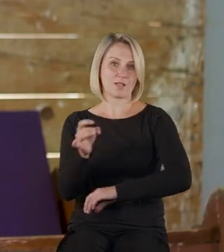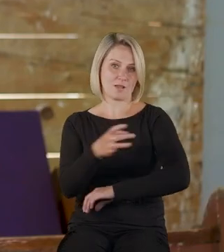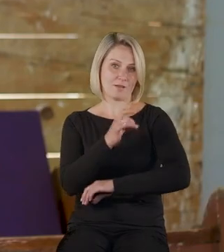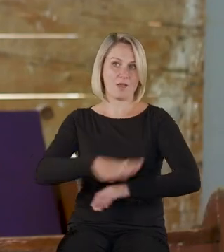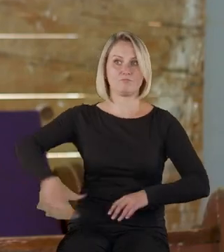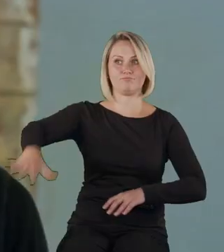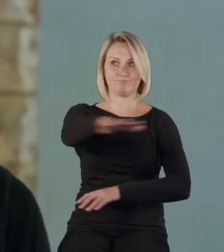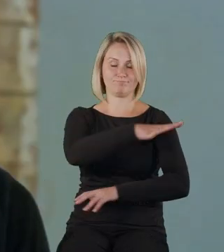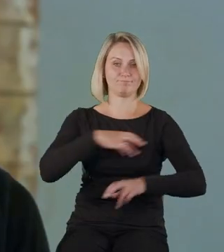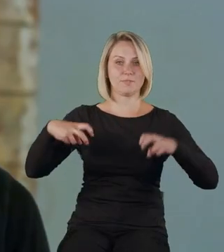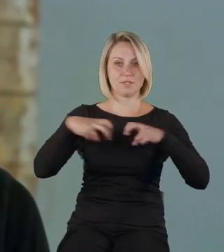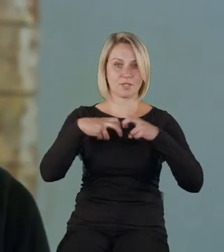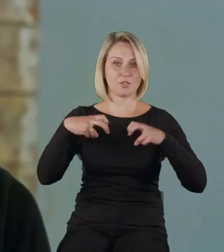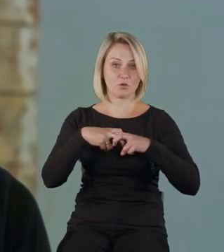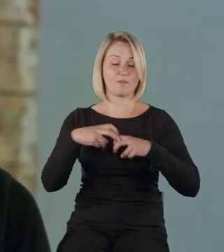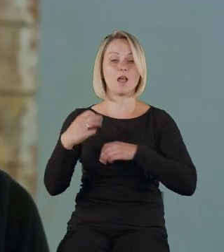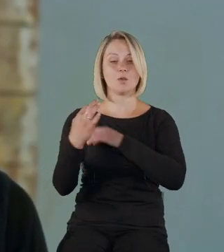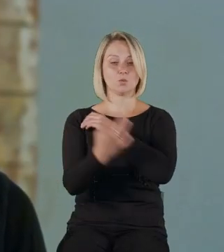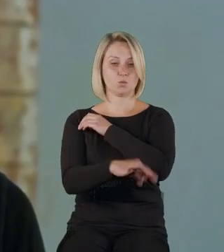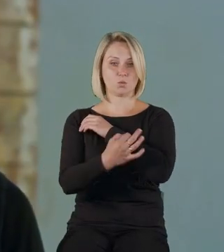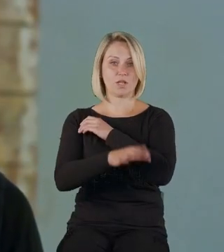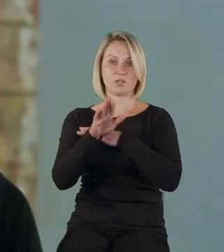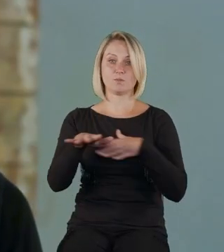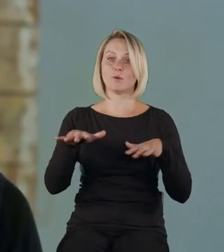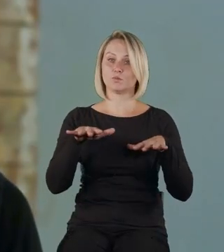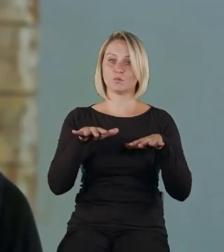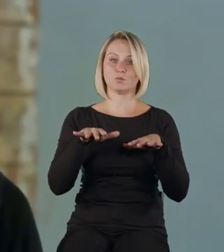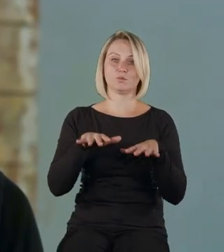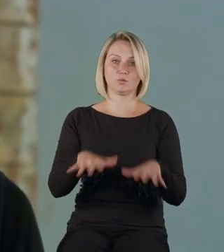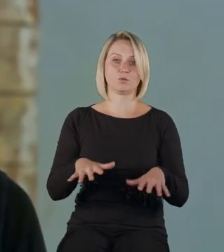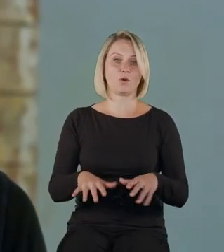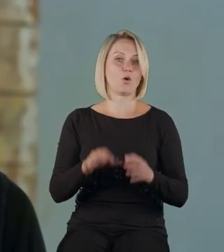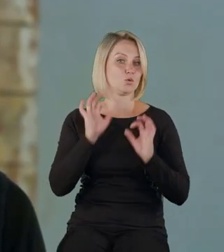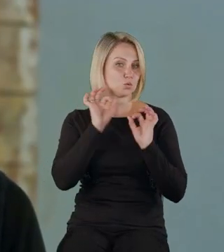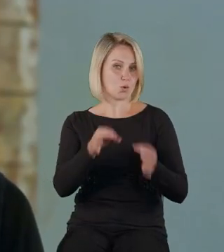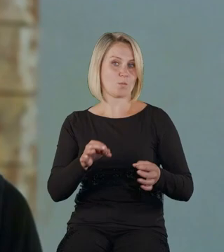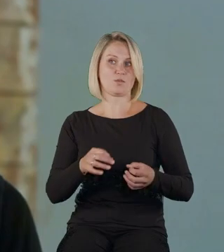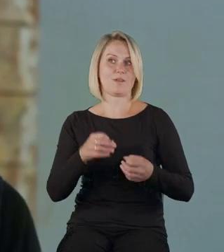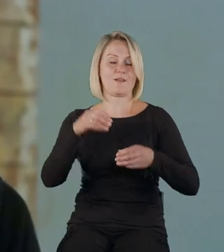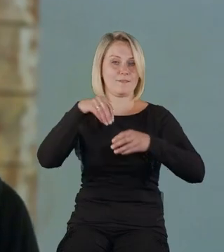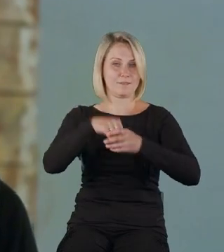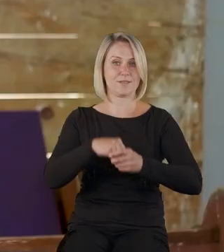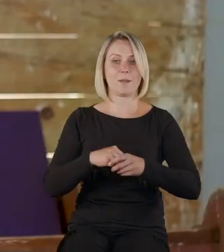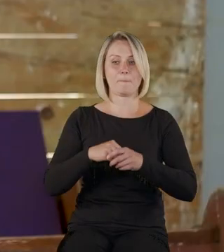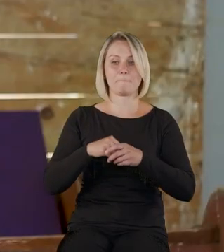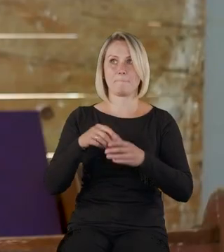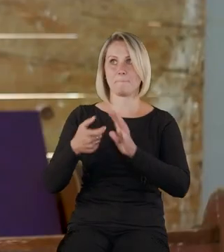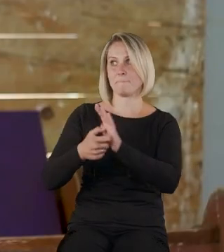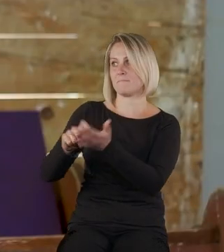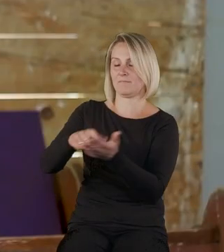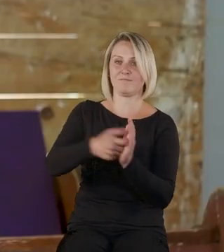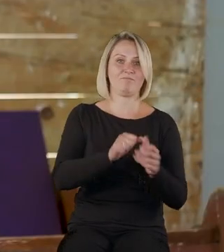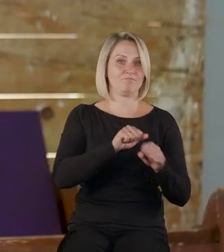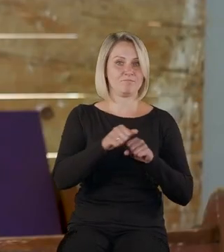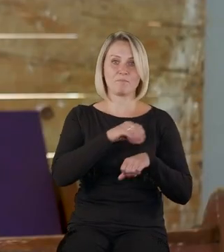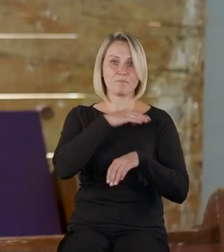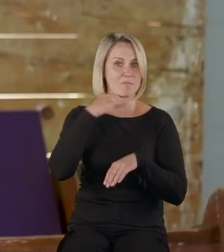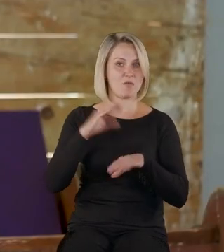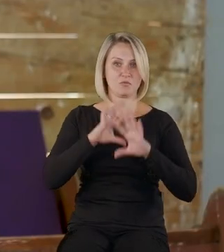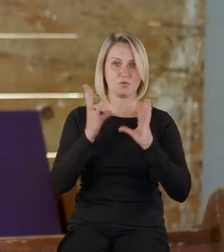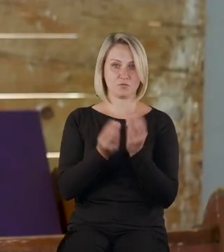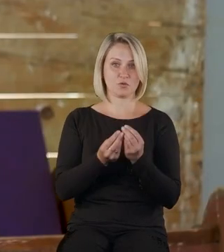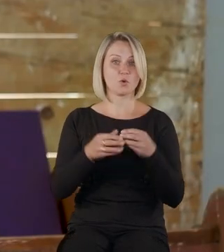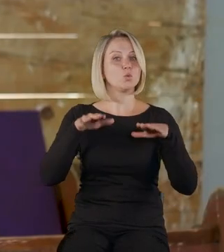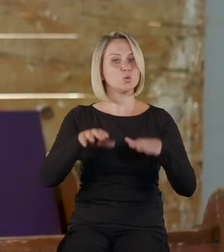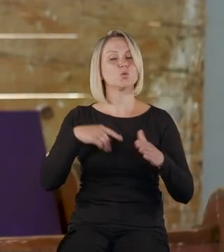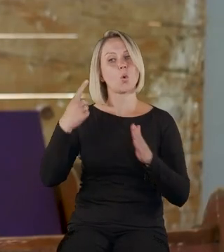przestrzeni wirtualnej. Studenci mają do dyspozycji wiele dobrze wyposażonych pracowni. Na naszym wydziale znajduje się wiele